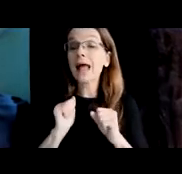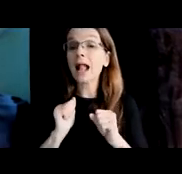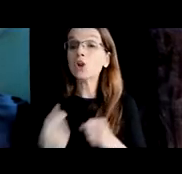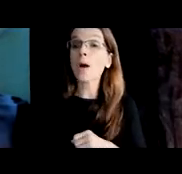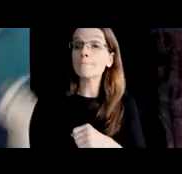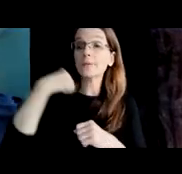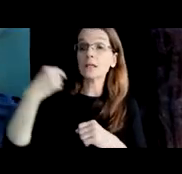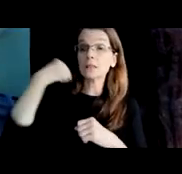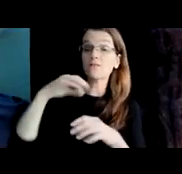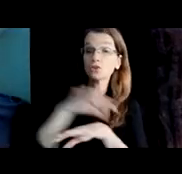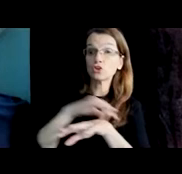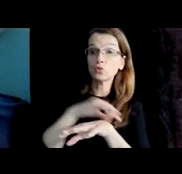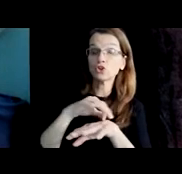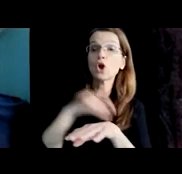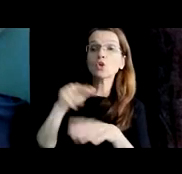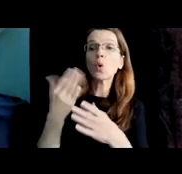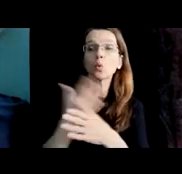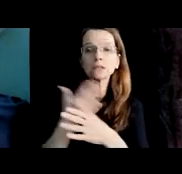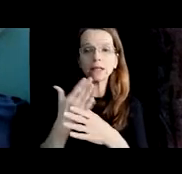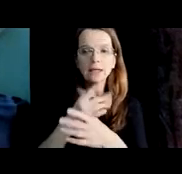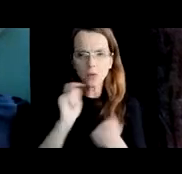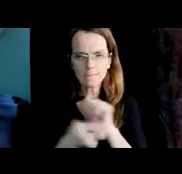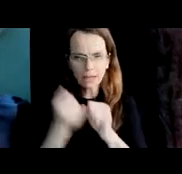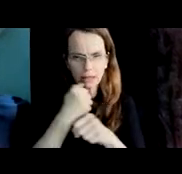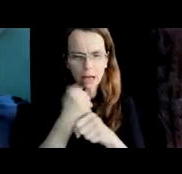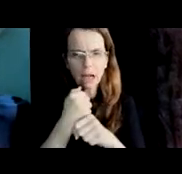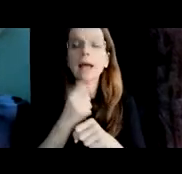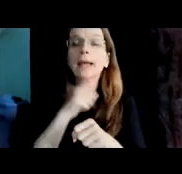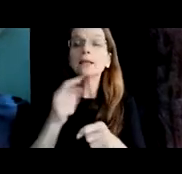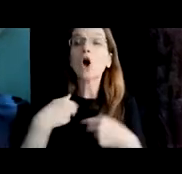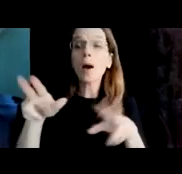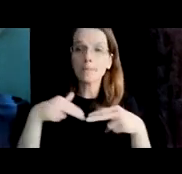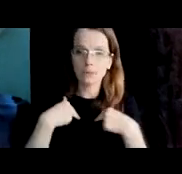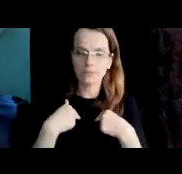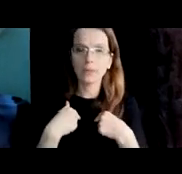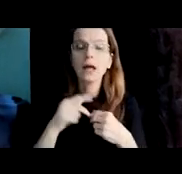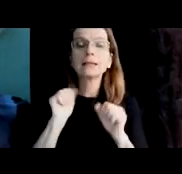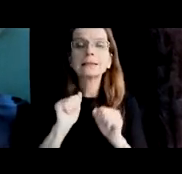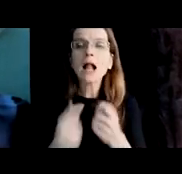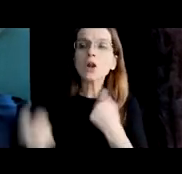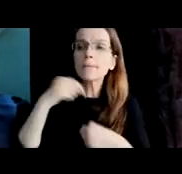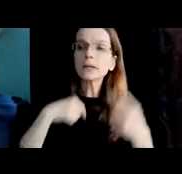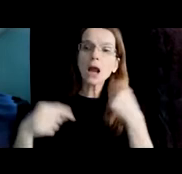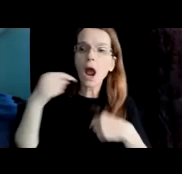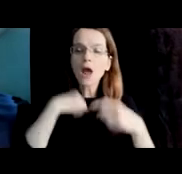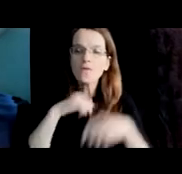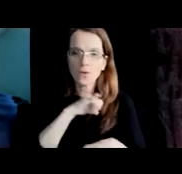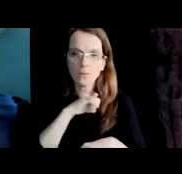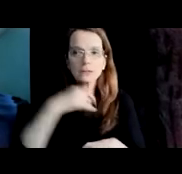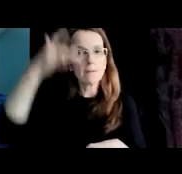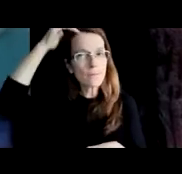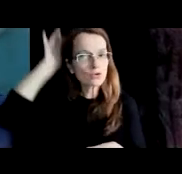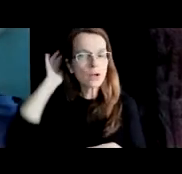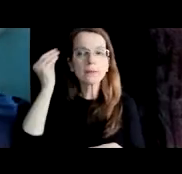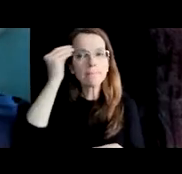ki informacije ustrezno predela in na nje reagira. Na podlagi stalno prihajajočih informacij možgani pomnijo, se učijo